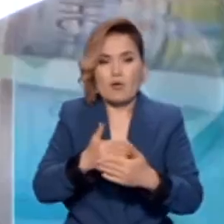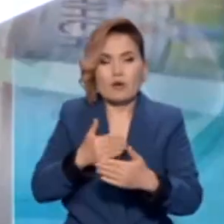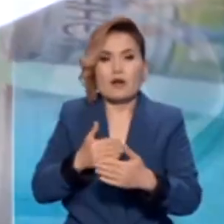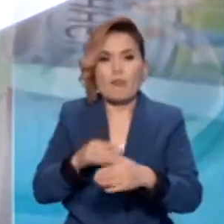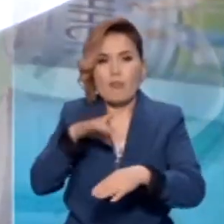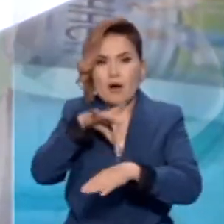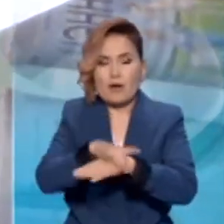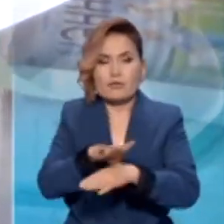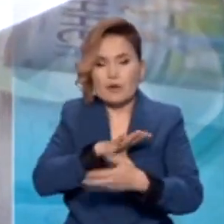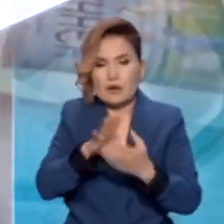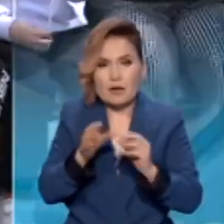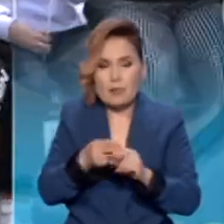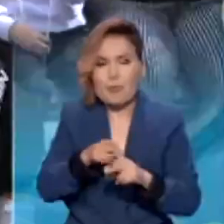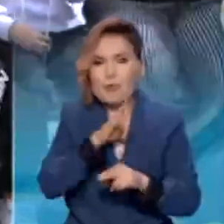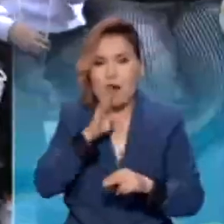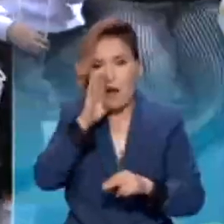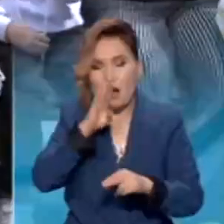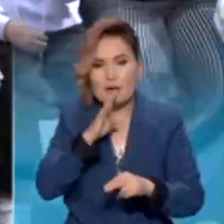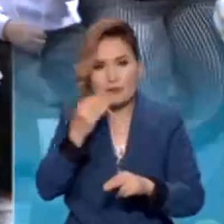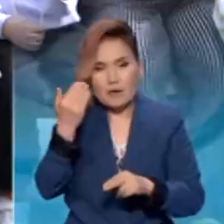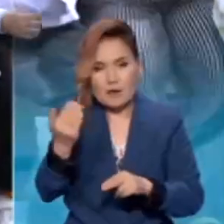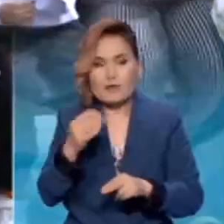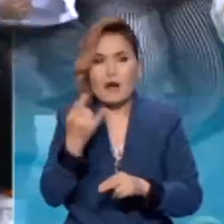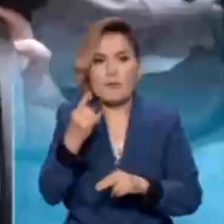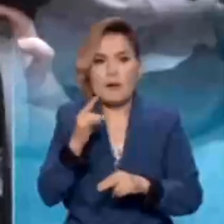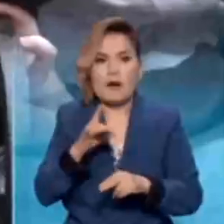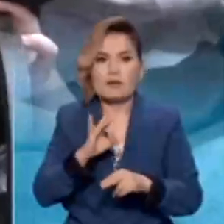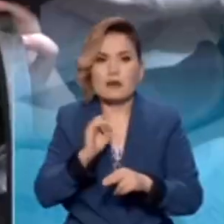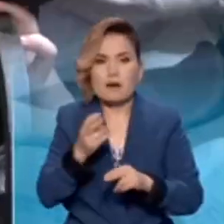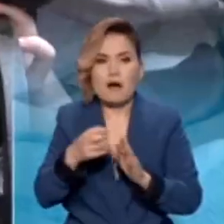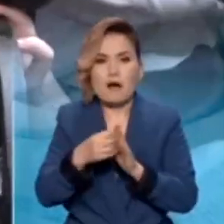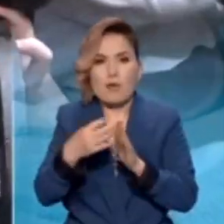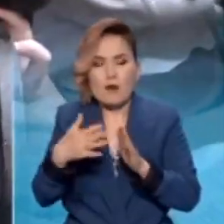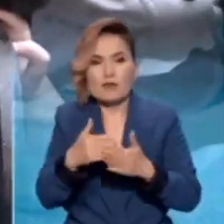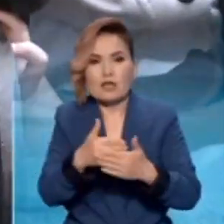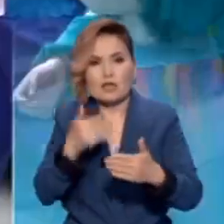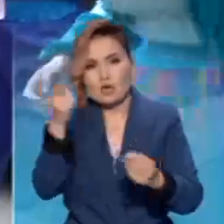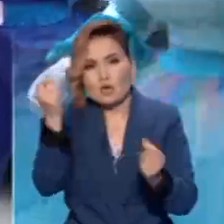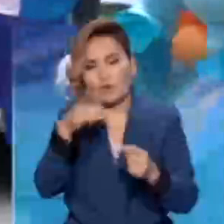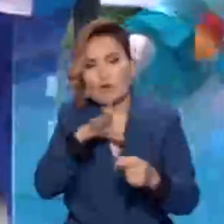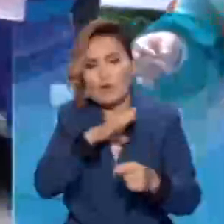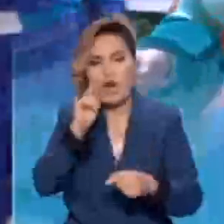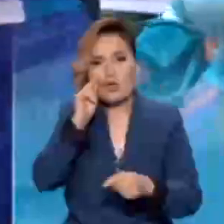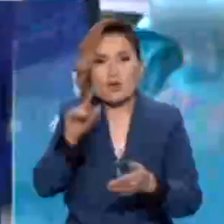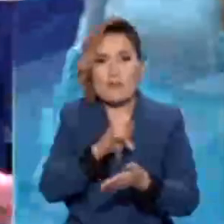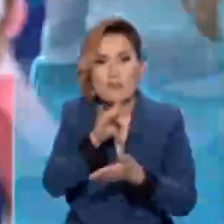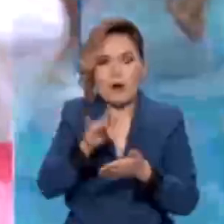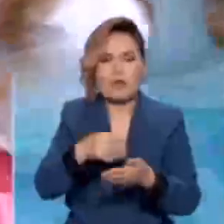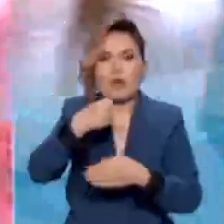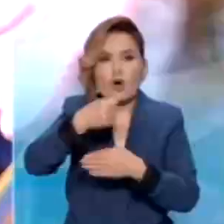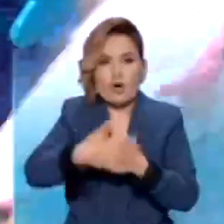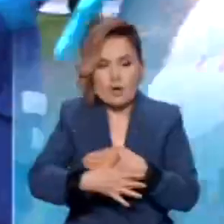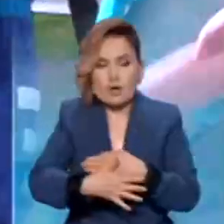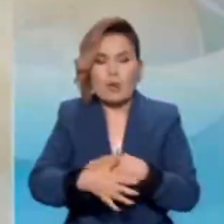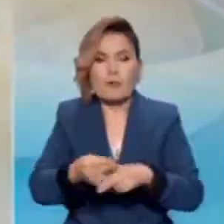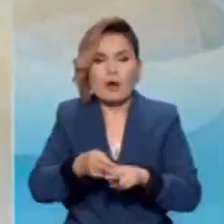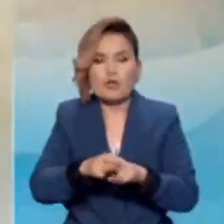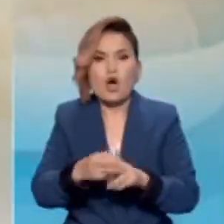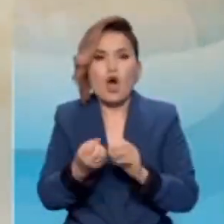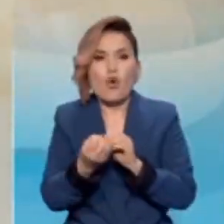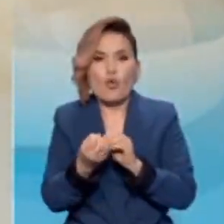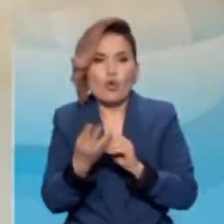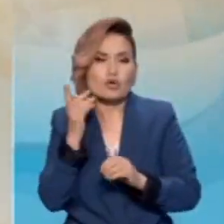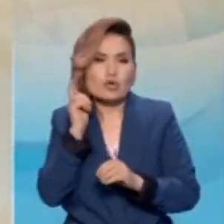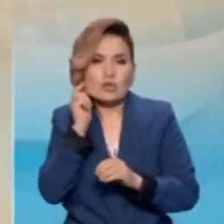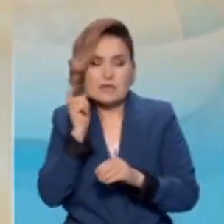көп. Біз тілдескен ата-ананың көбі де баласының жаман ауруға шалдыққанын ертерек білген. Шымкенттен орталыққа 14 жастағы баласын былтыр